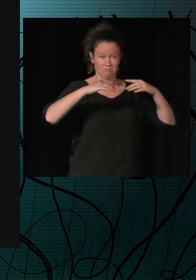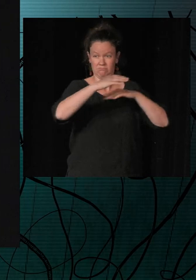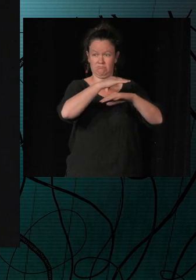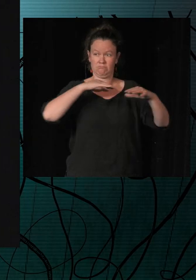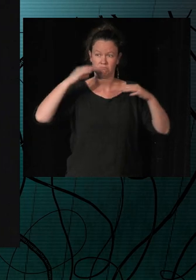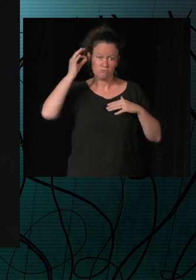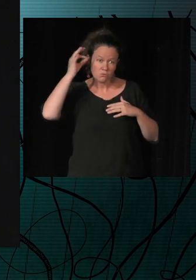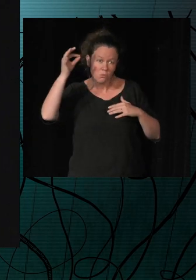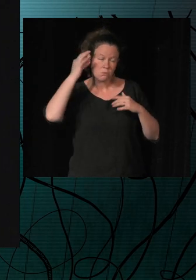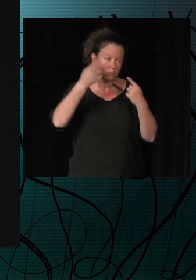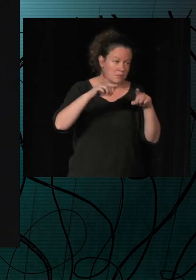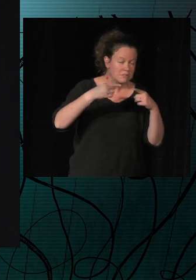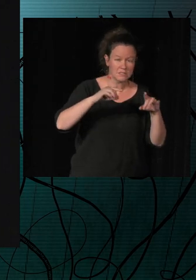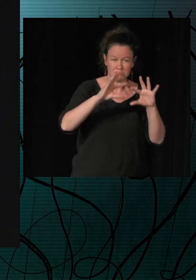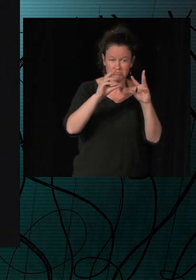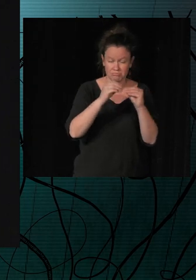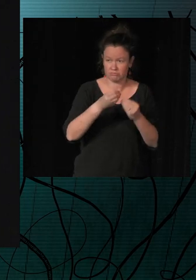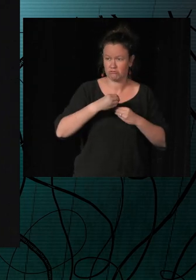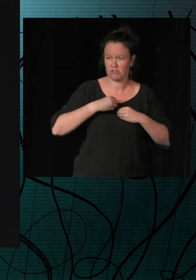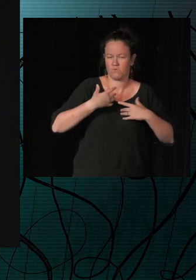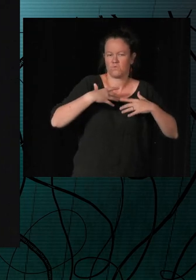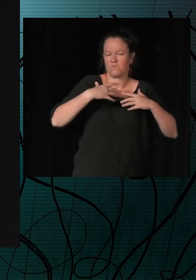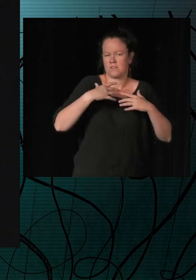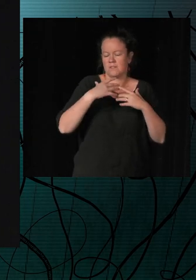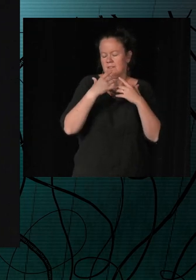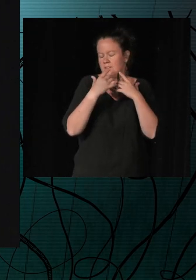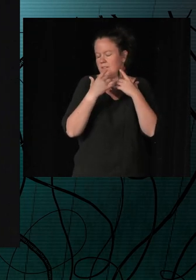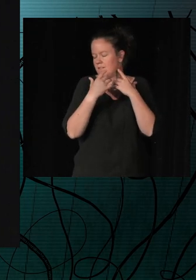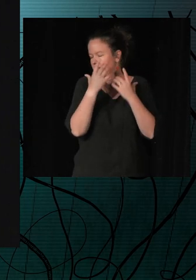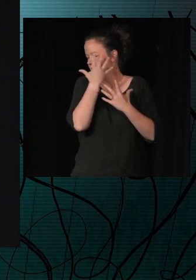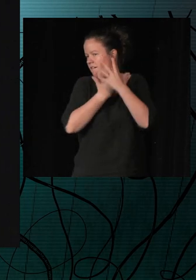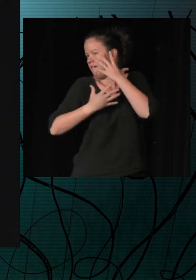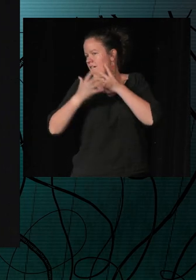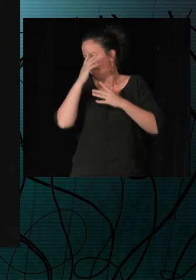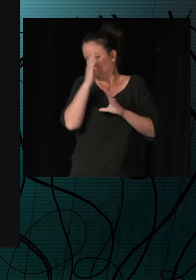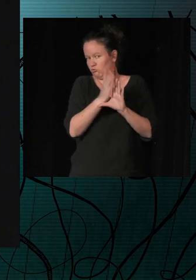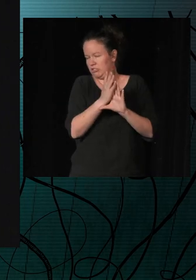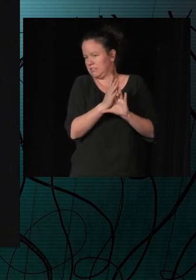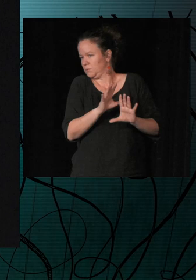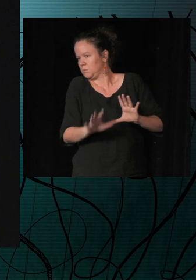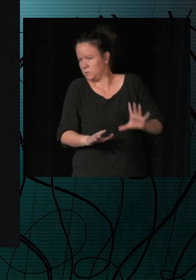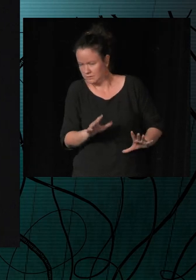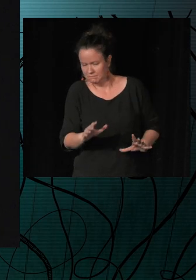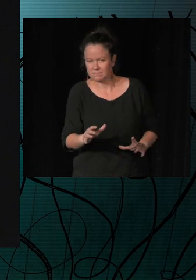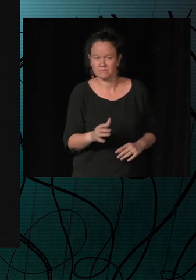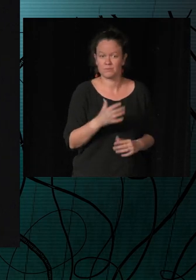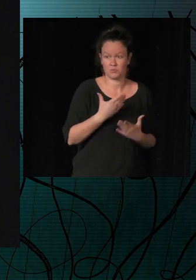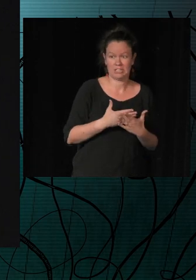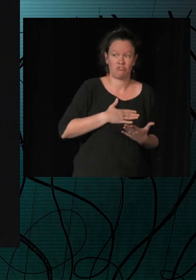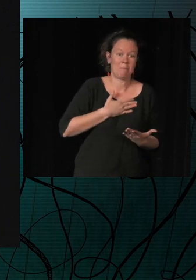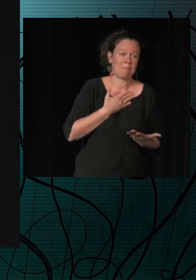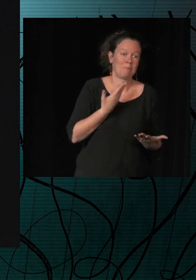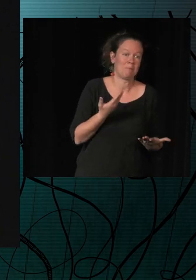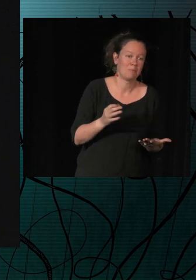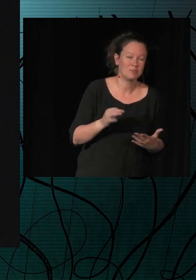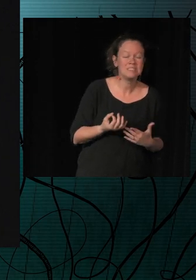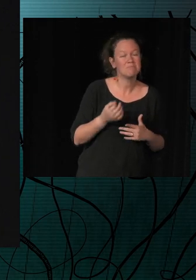mis ensemble cré cré cette expérience qui lui est propre donc oui moi c'est ça que j'attends c'est mais ça correspond à l'ensemble de ce que j'attends dans